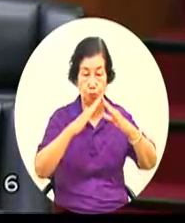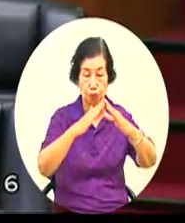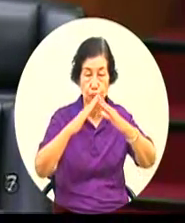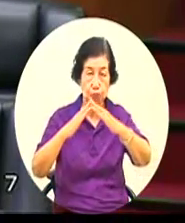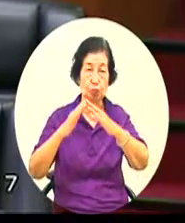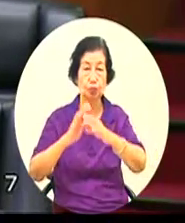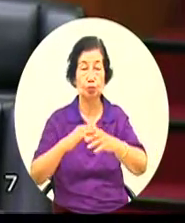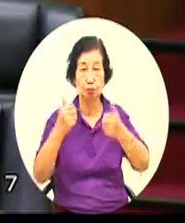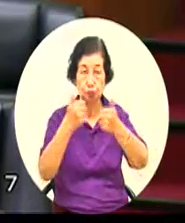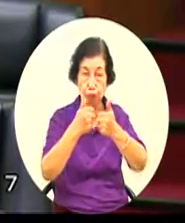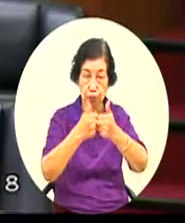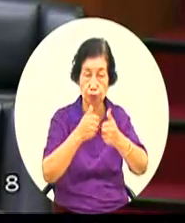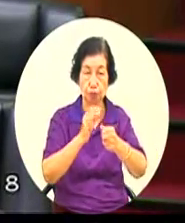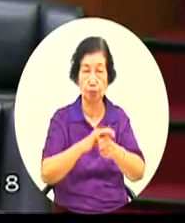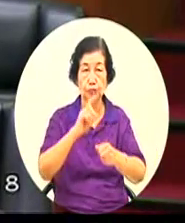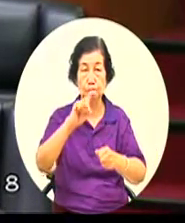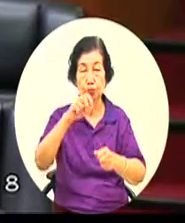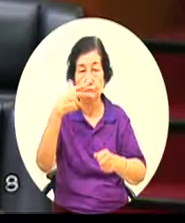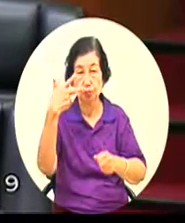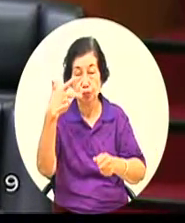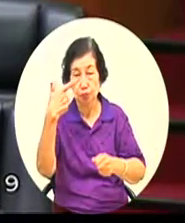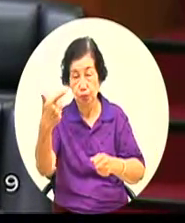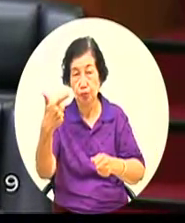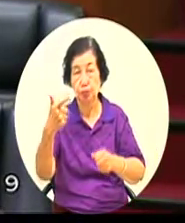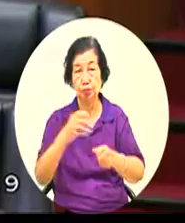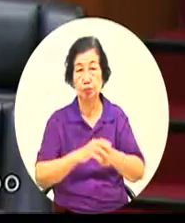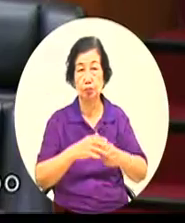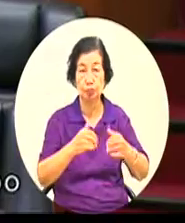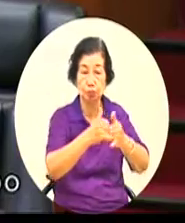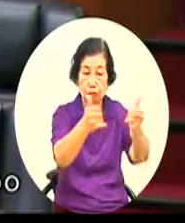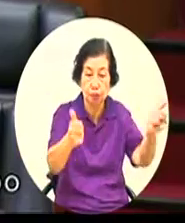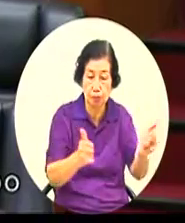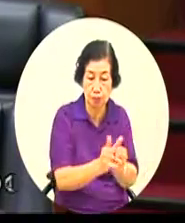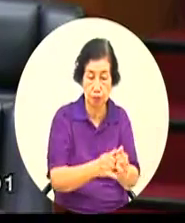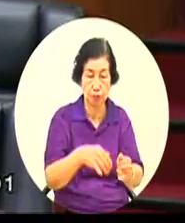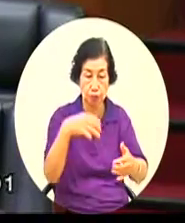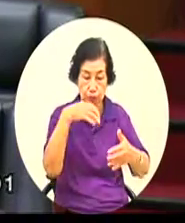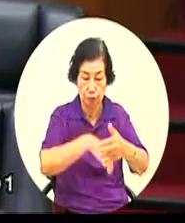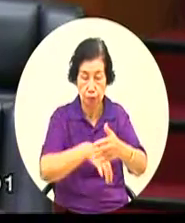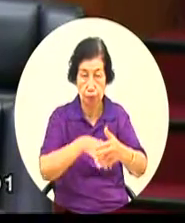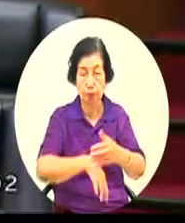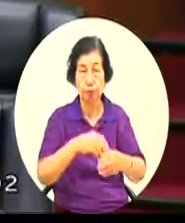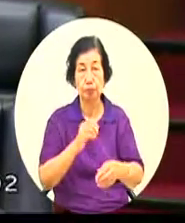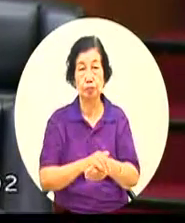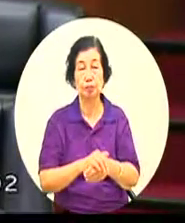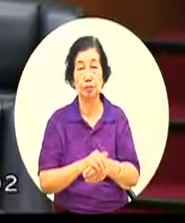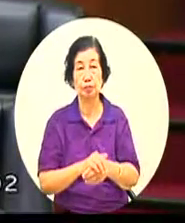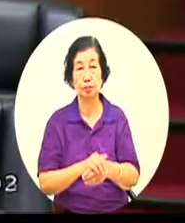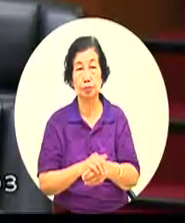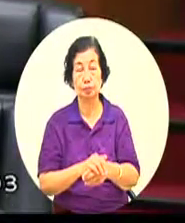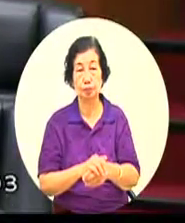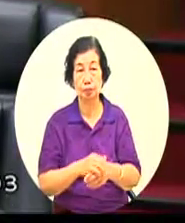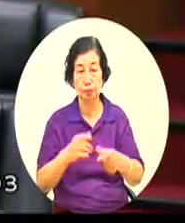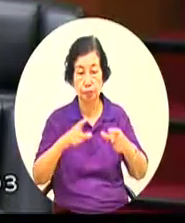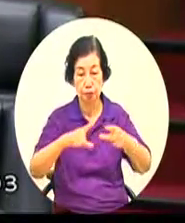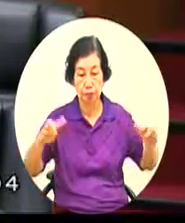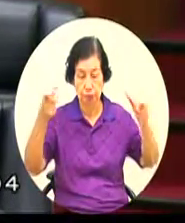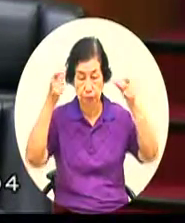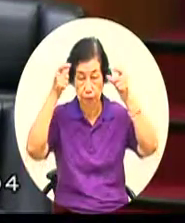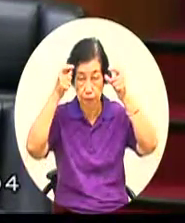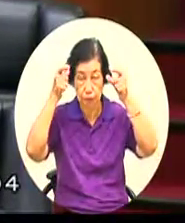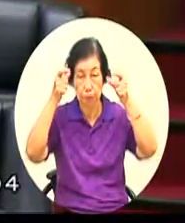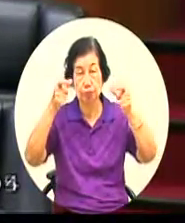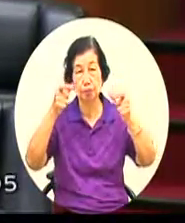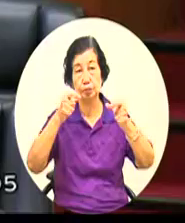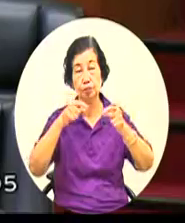们十六个族群的文化纳在一个框框里面哈，就纳在你们整个大高雄文化推动的区